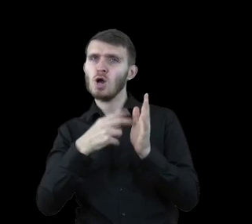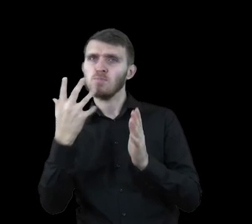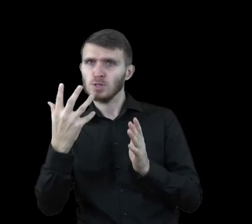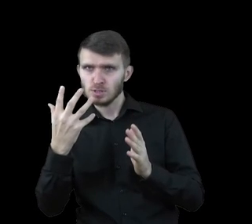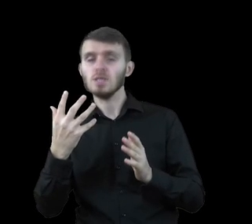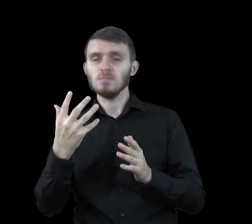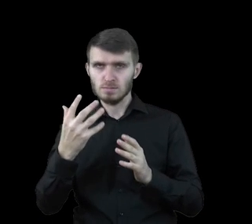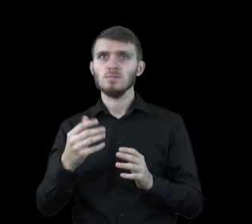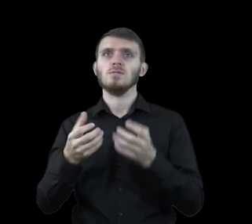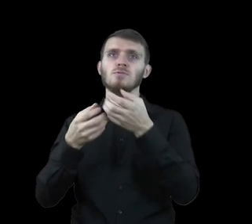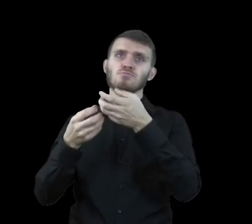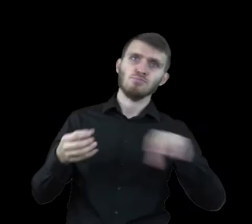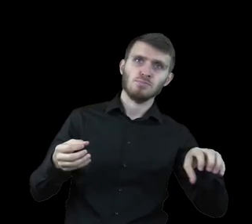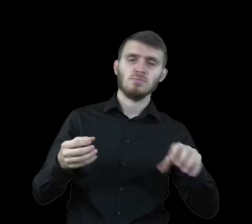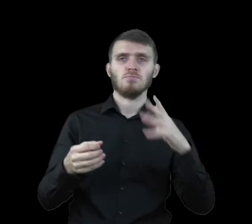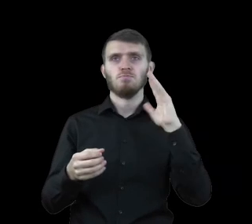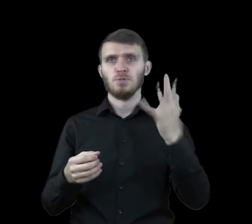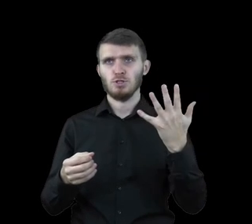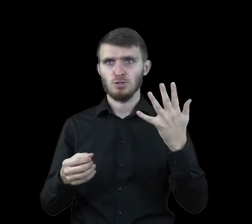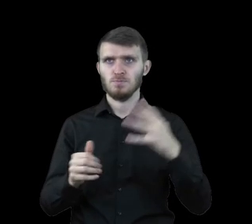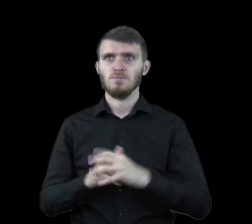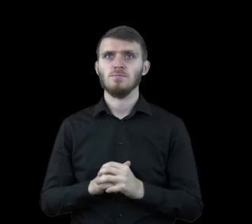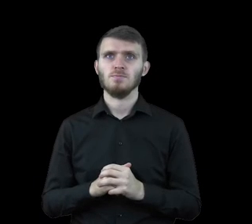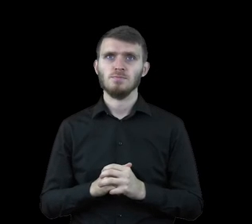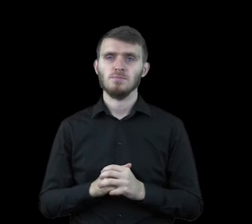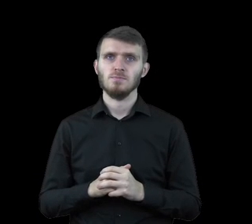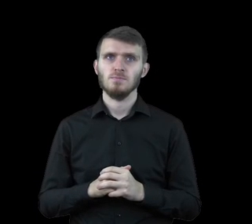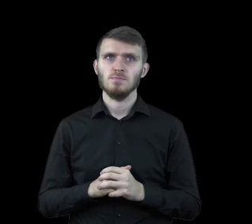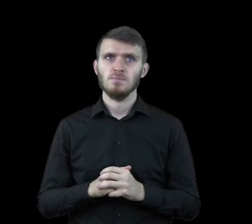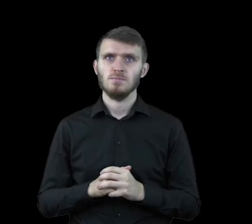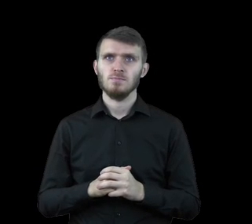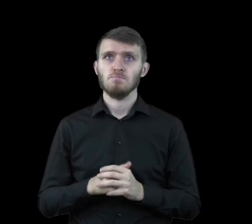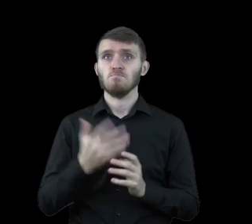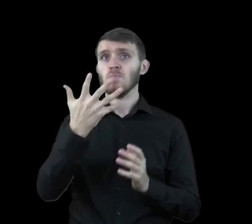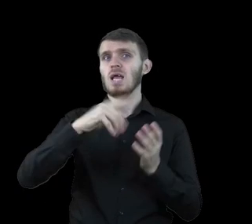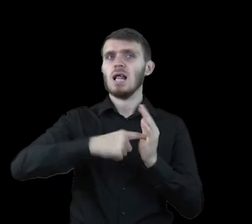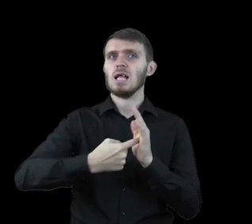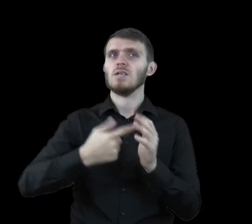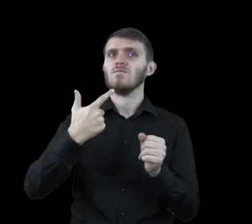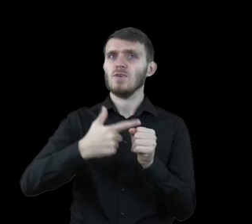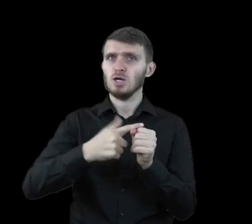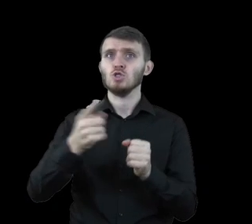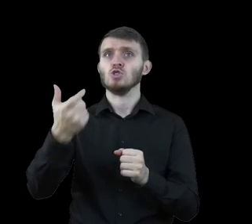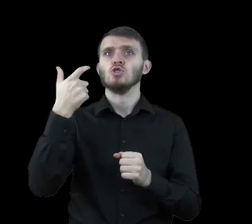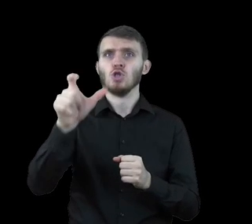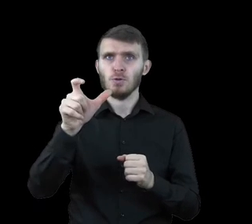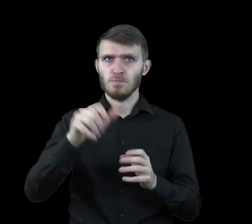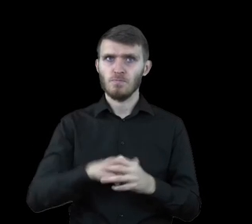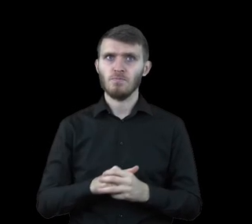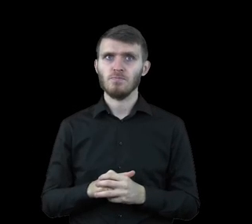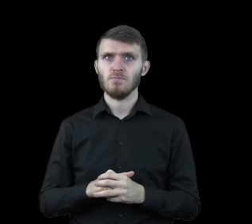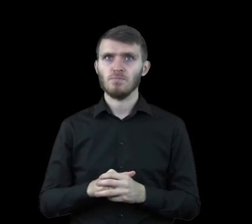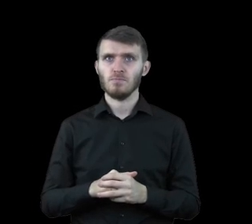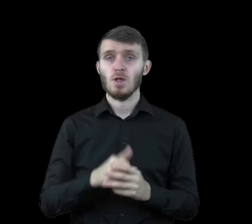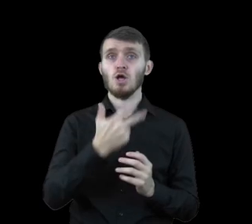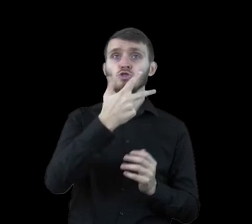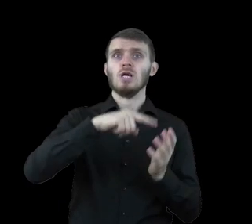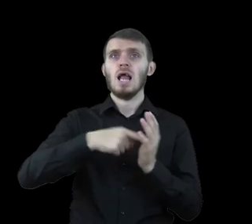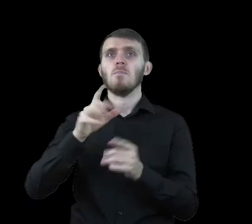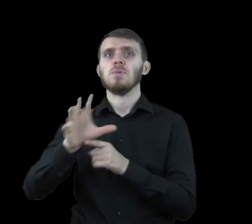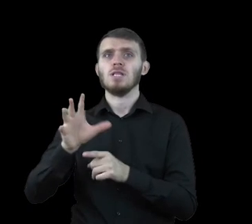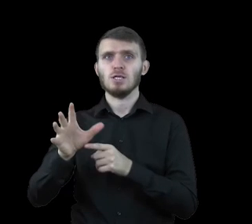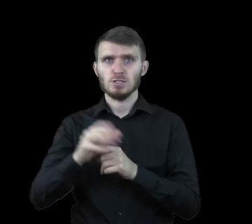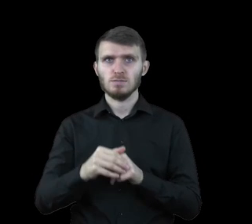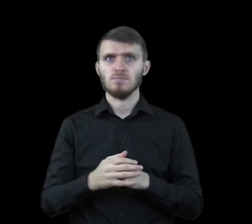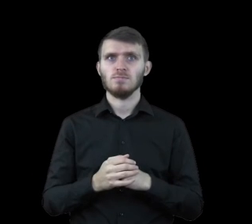I 5 razy 20 to 100, razy 3 to 15, czyli tutaj będziemy mieli 23. Widzimy, że to